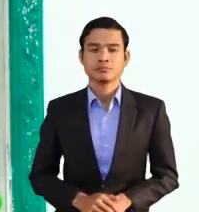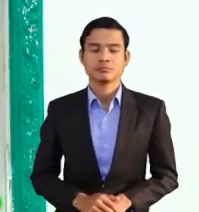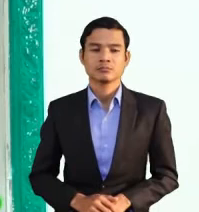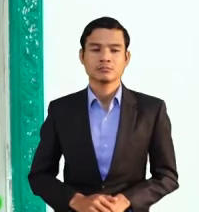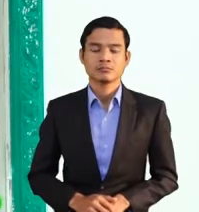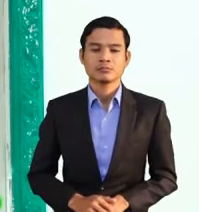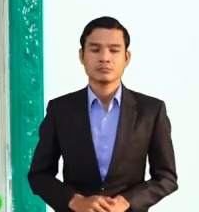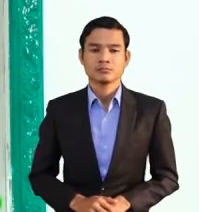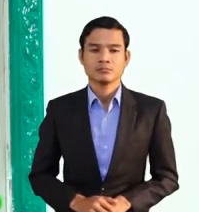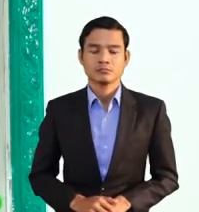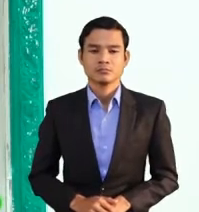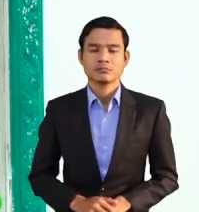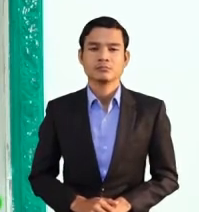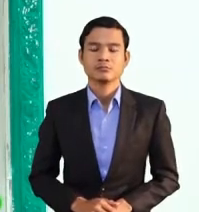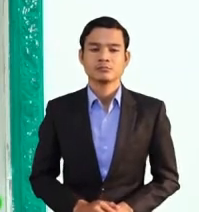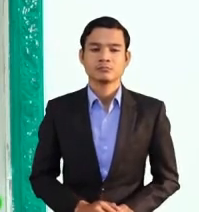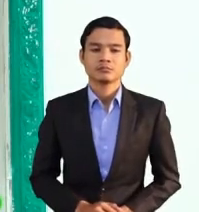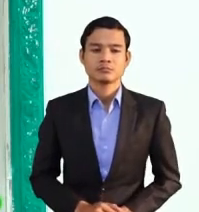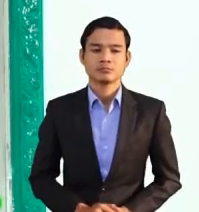ọp